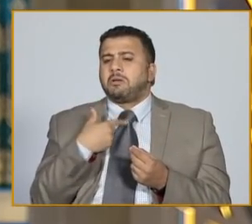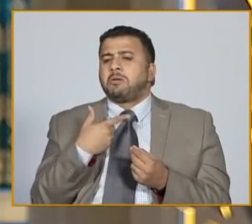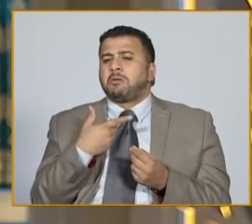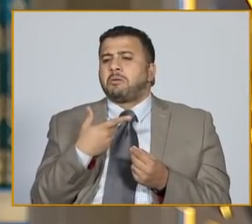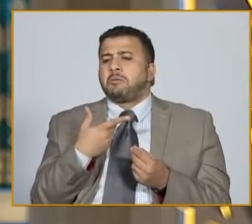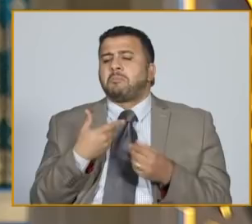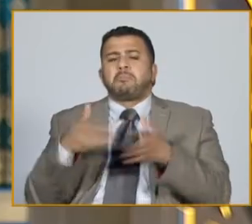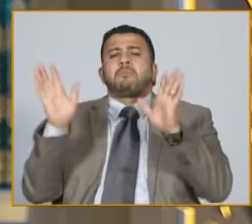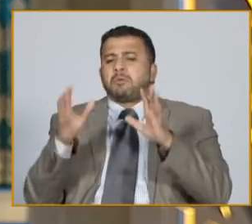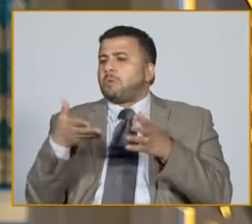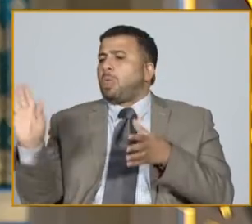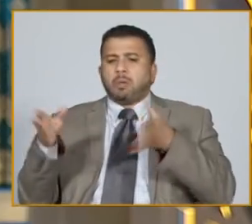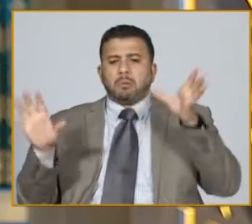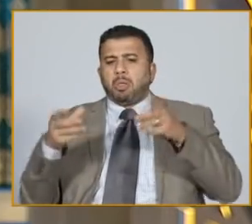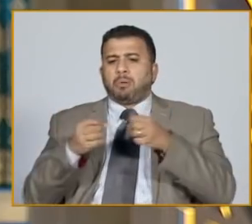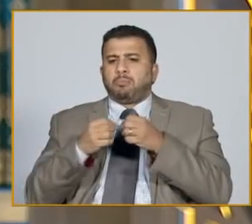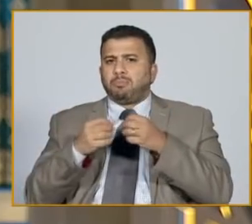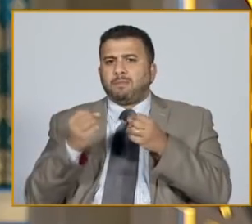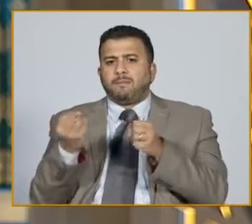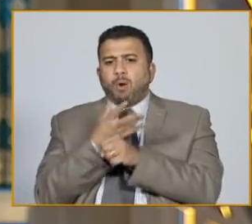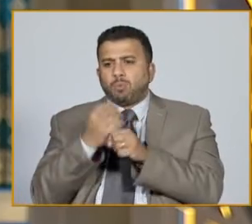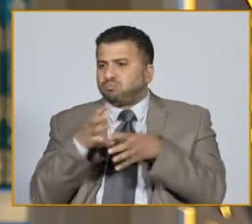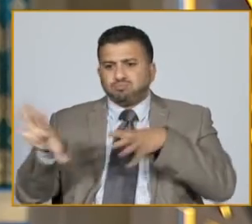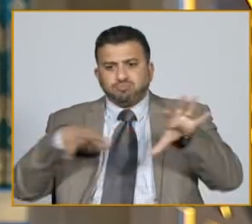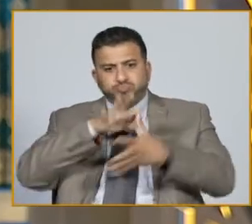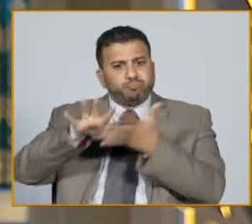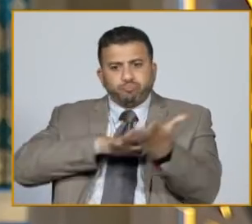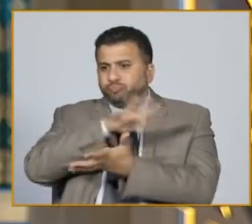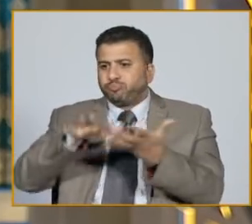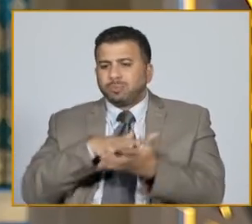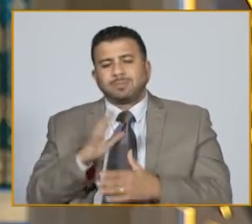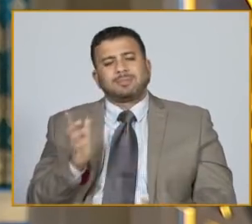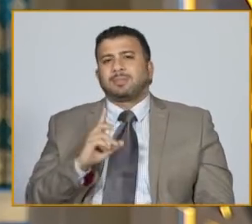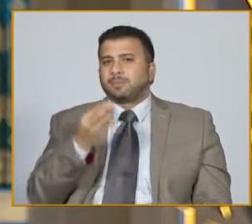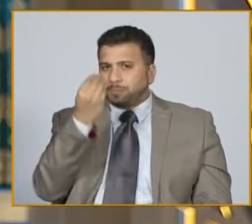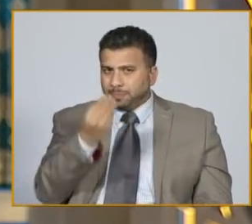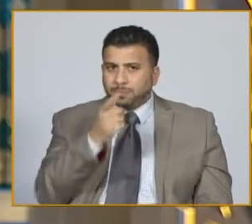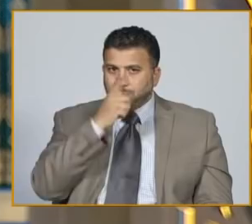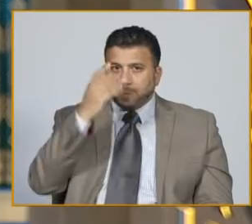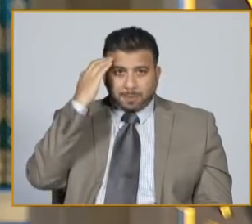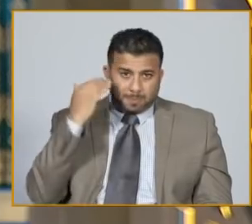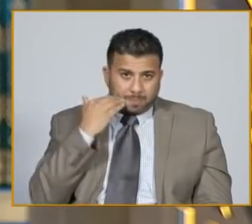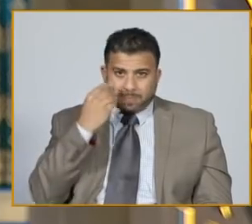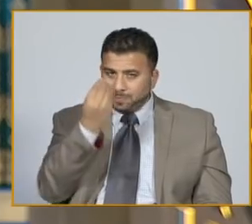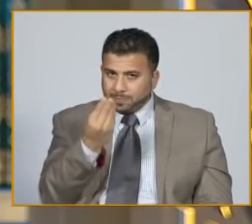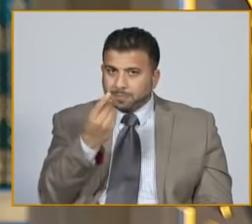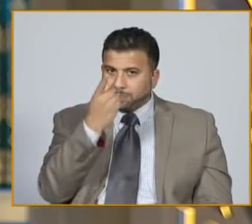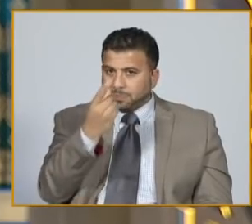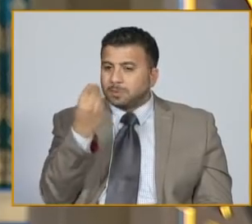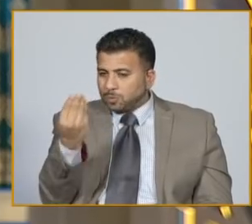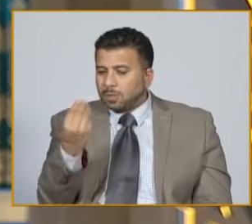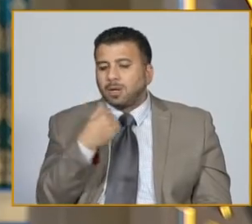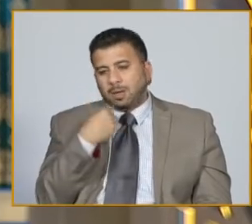الواحد، يفرق أهل الحلقة الواحدة. لا، كان بإمكانك يا أختي رنا تقول إن شاء الله جزاكم الله خير، وبالراجع